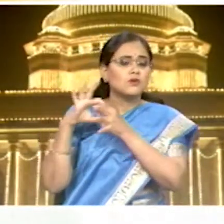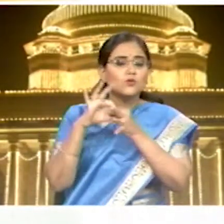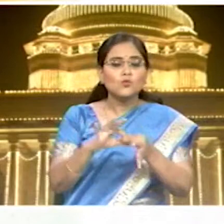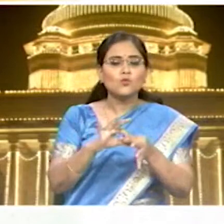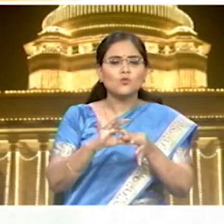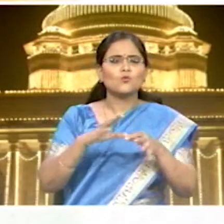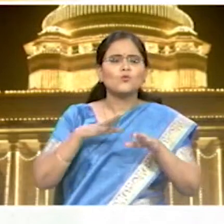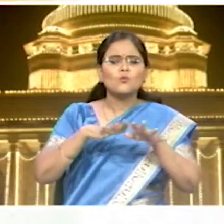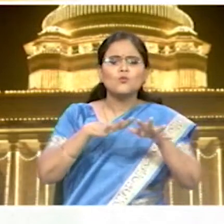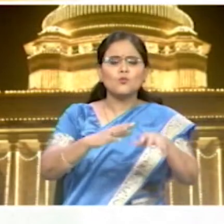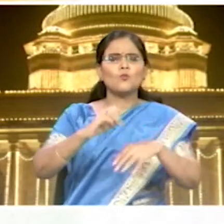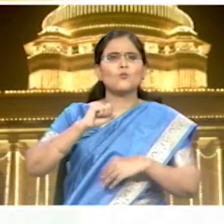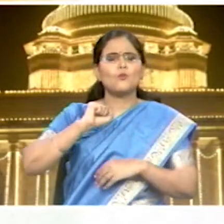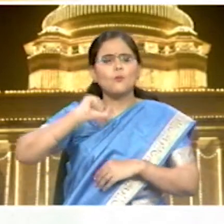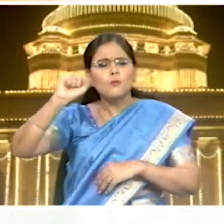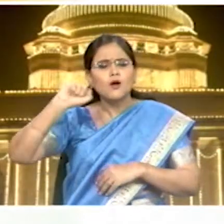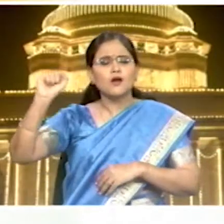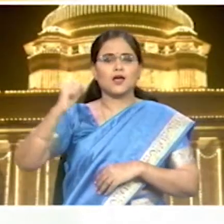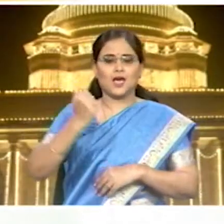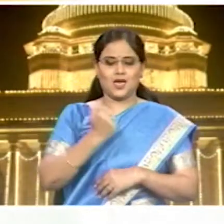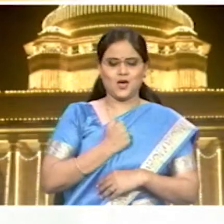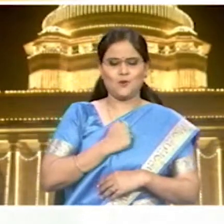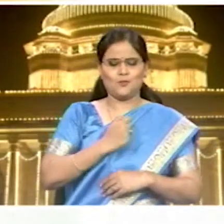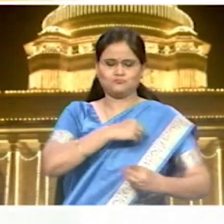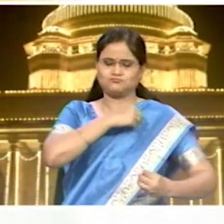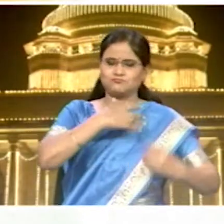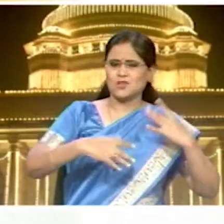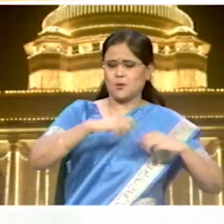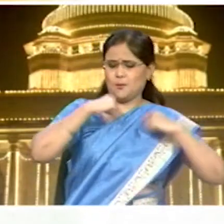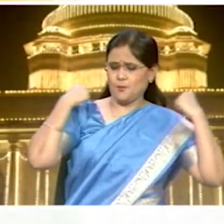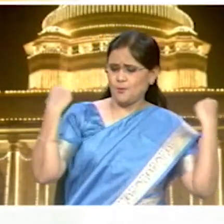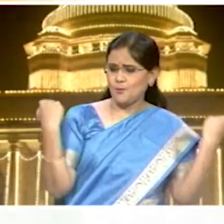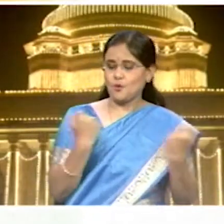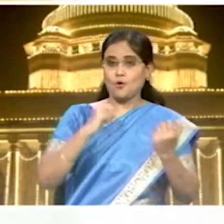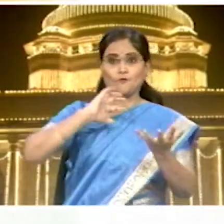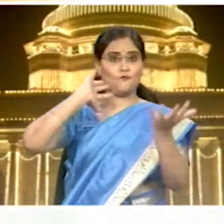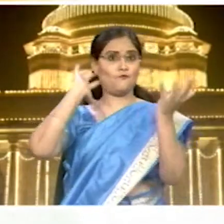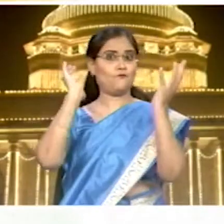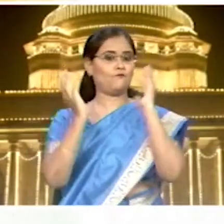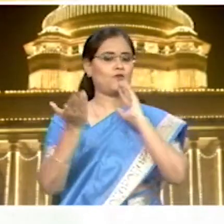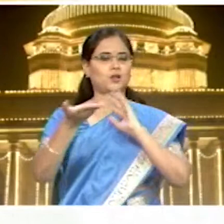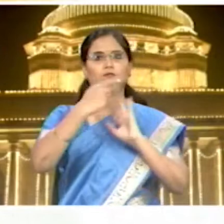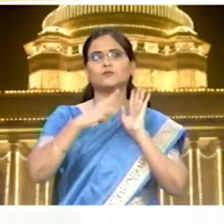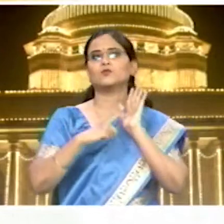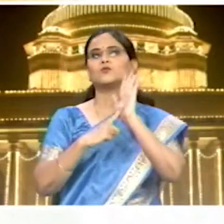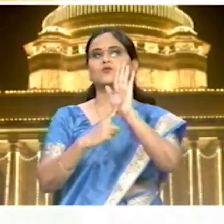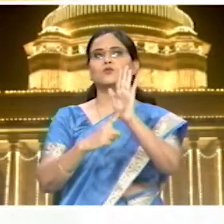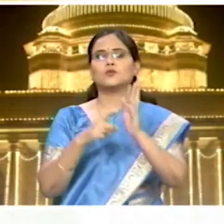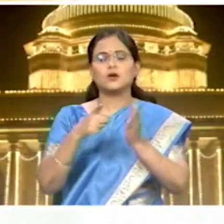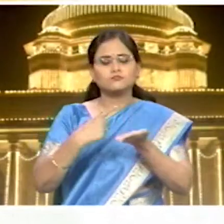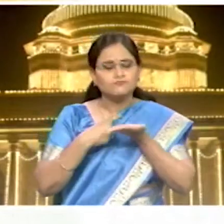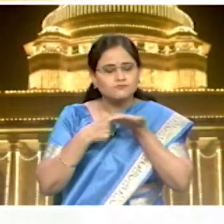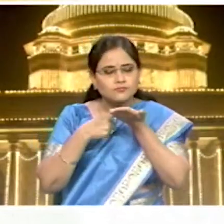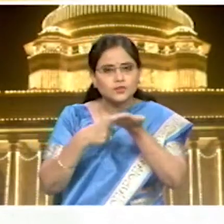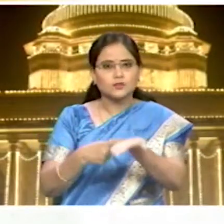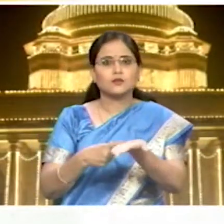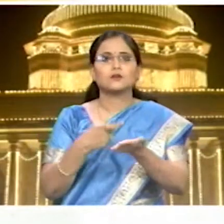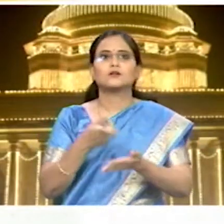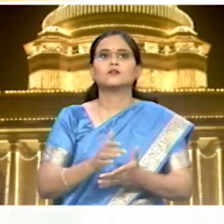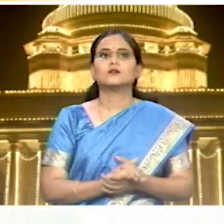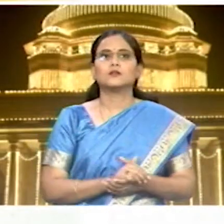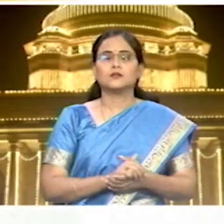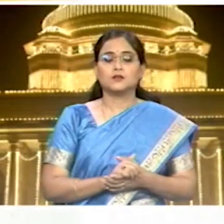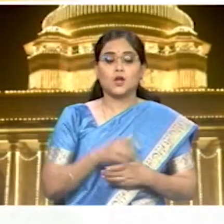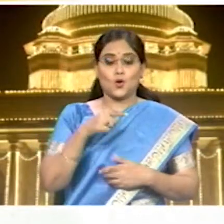में हमारे संघर्ष को विश्व पटल पर स्थापित किया गया। उसे सम्मान देकर हमारे इस